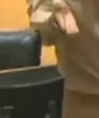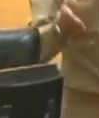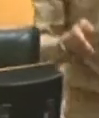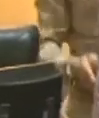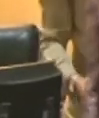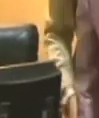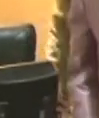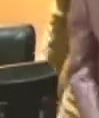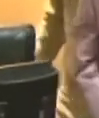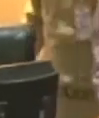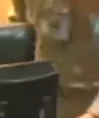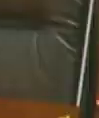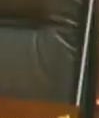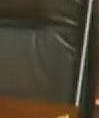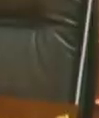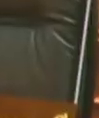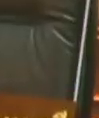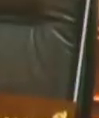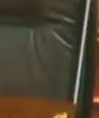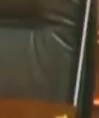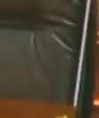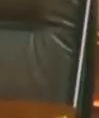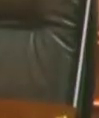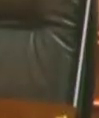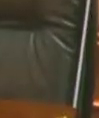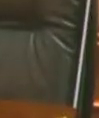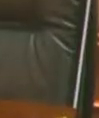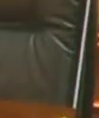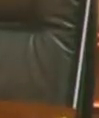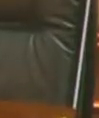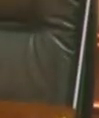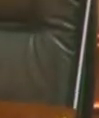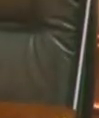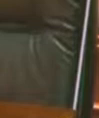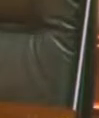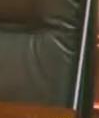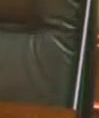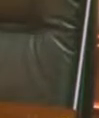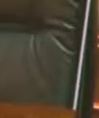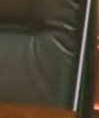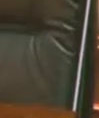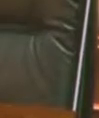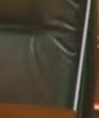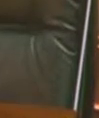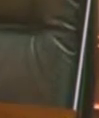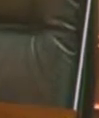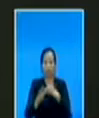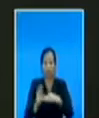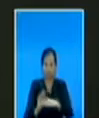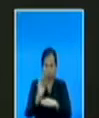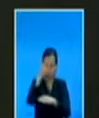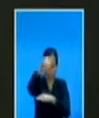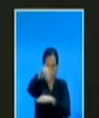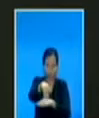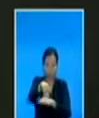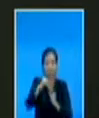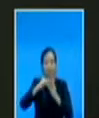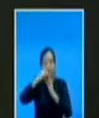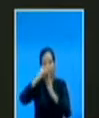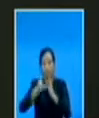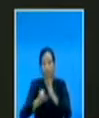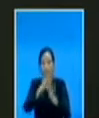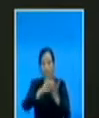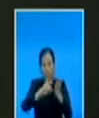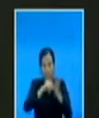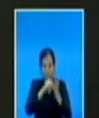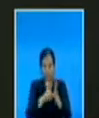การที่ว่าจะให้รัฐบาลต่อๆไปที่จะต้องวางลักษณะเดียวกันเขาบอกว่าปีนี้เป็นปีแรกที่วางแต่ก็แน่นอนบางส่วนก็อาจจะถูก